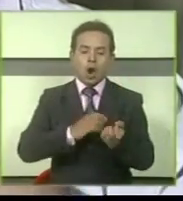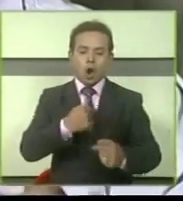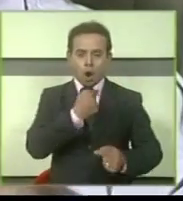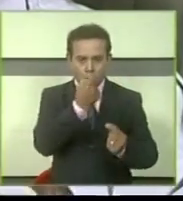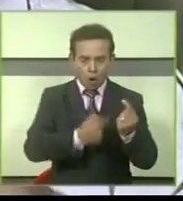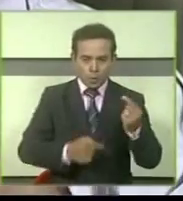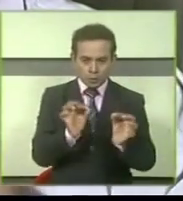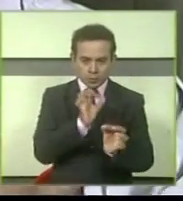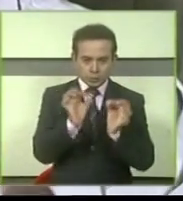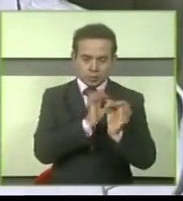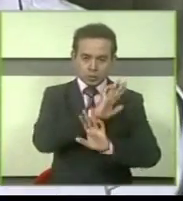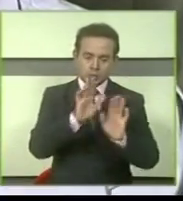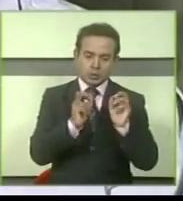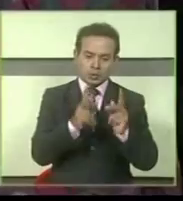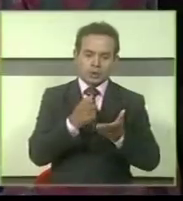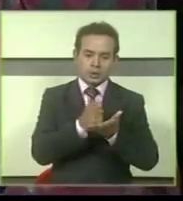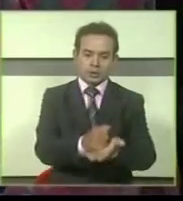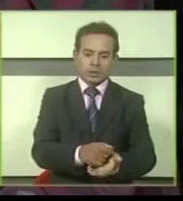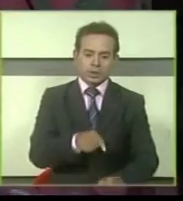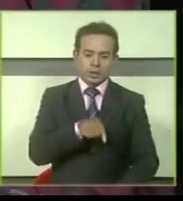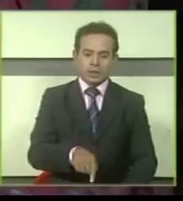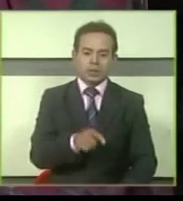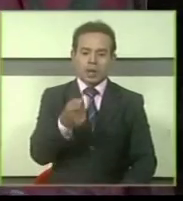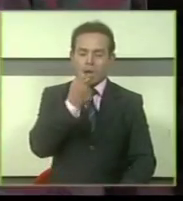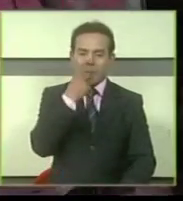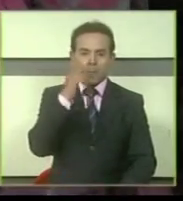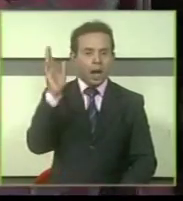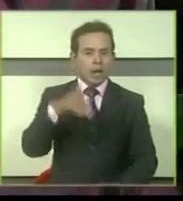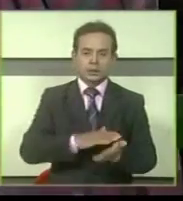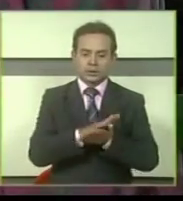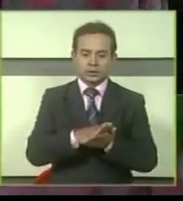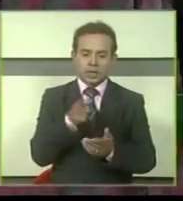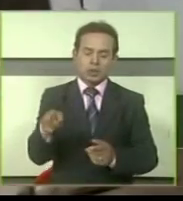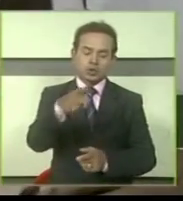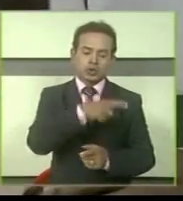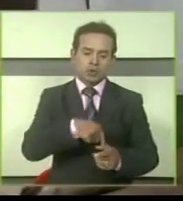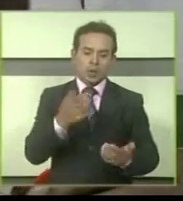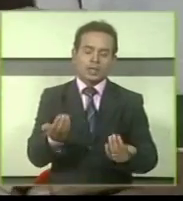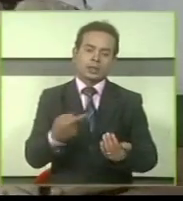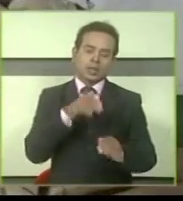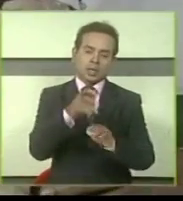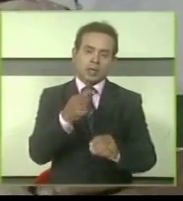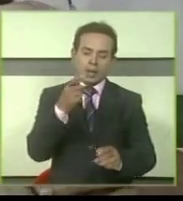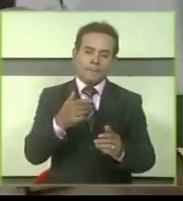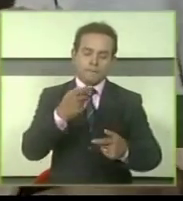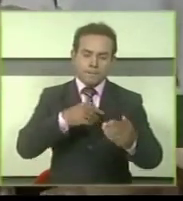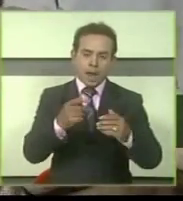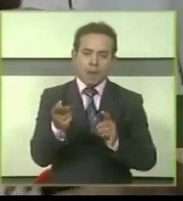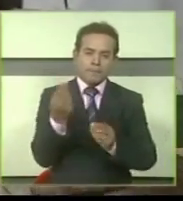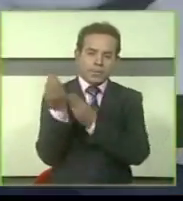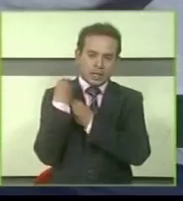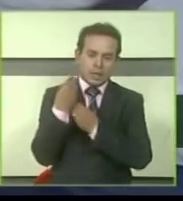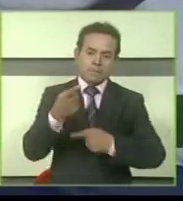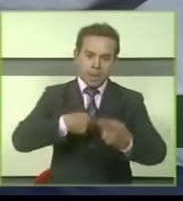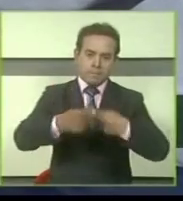ও আসলে সবার মধ্যে একটা বন্ডেজ তৈরি করে ফেলছে। সকলের মানবিকতায় বেড়ে উঠলেও দুর্ভাগ্য আর অনিশ্চয়তা এখনো পিছু ছাড়ছে না